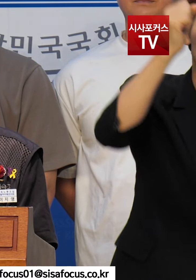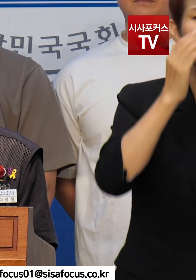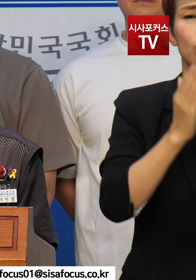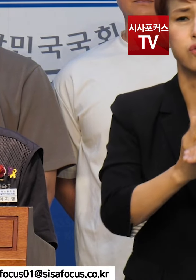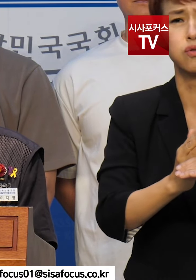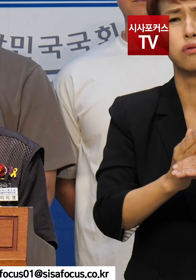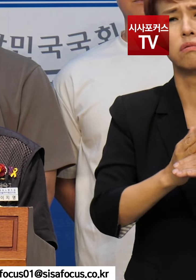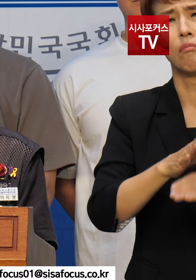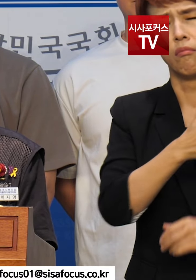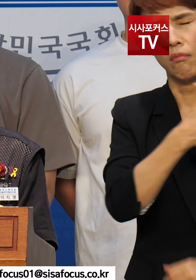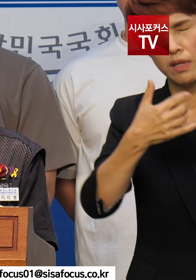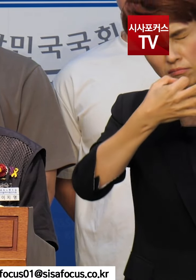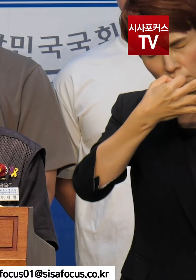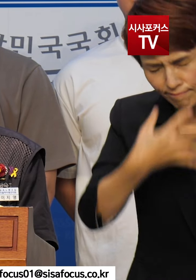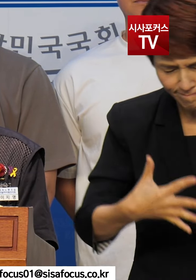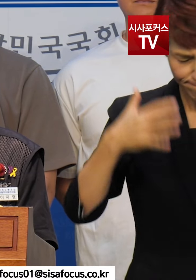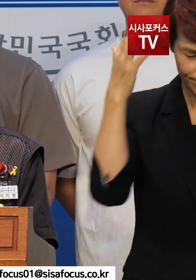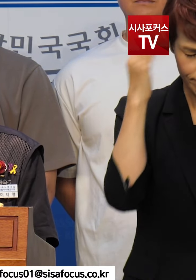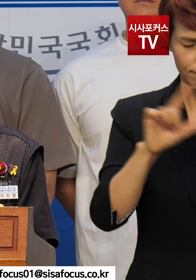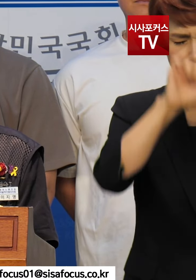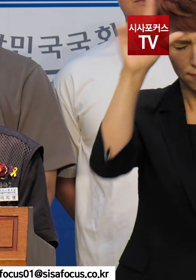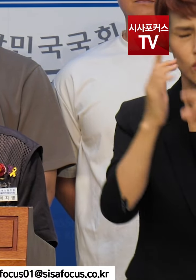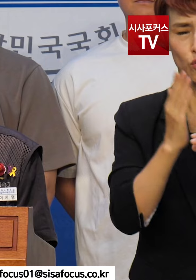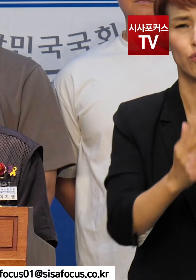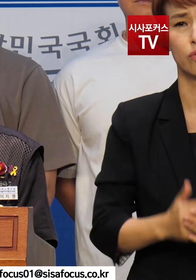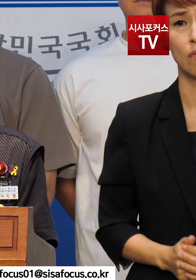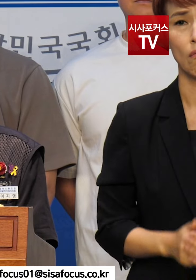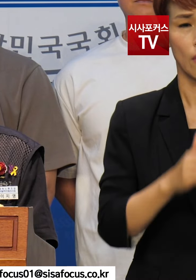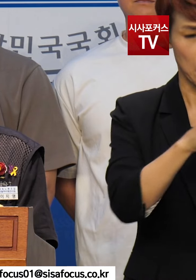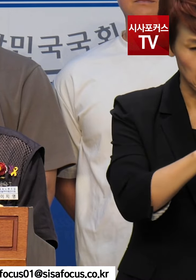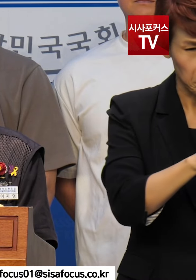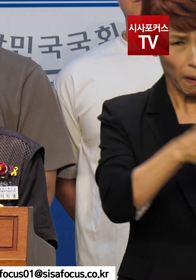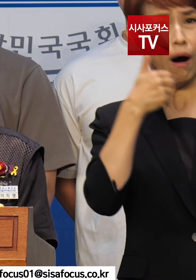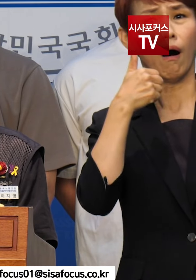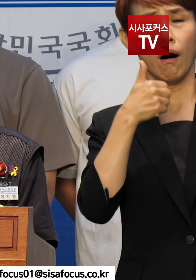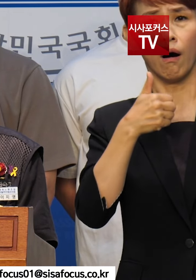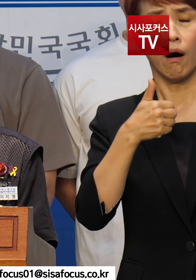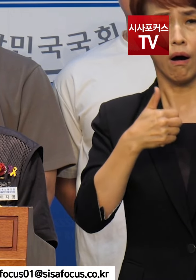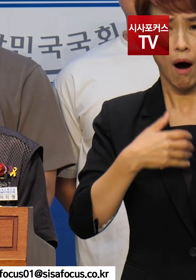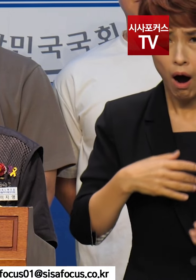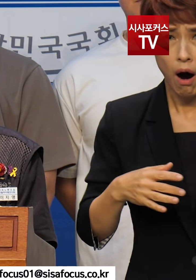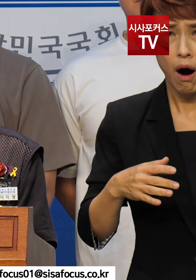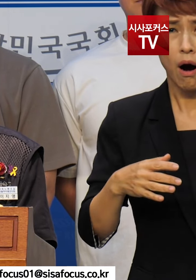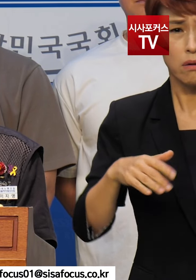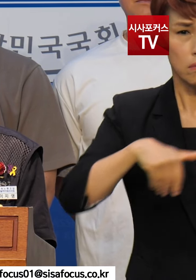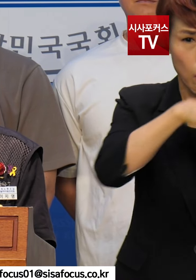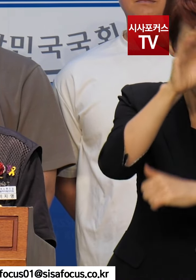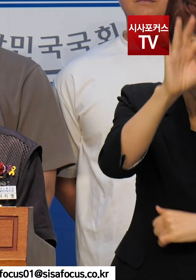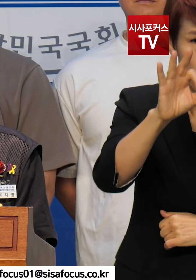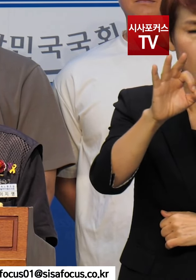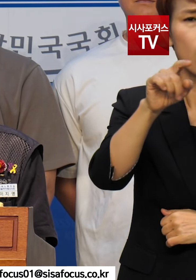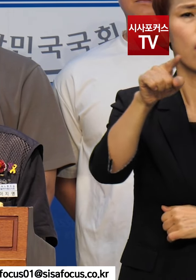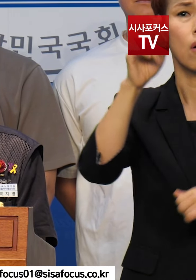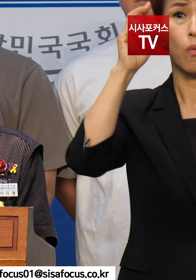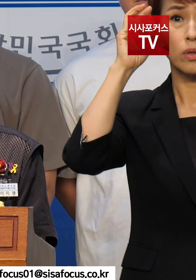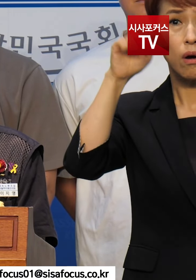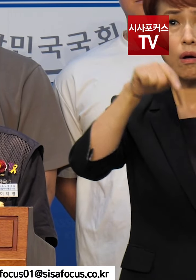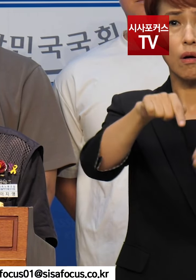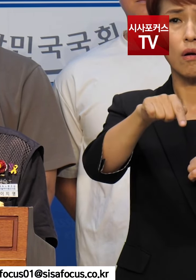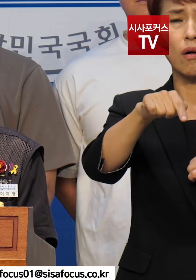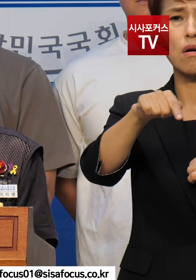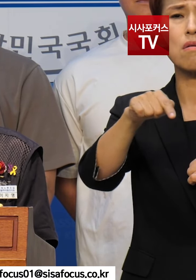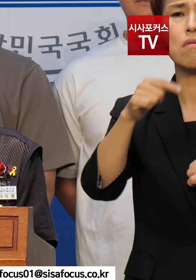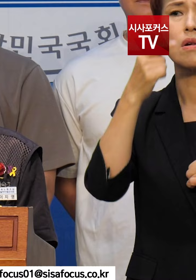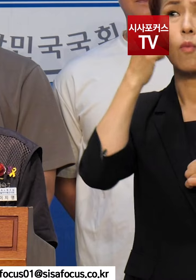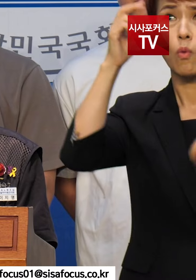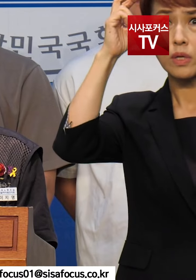너무나 고통스러운 삶을 살고 있습니다. 쫓겨나서야 세상을 알았고 이 나라가 일본 기업에게서 자국민을